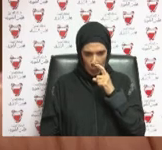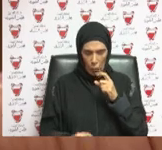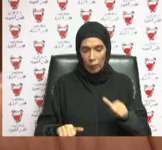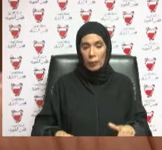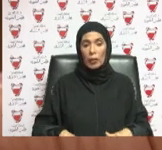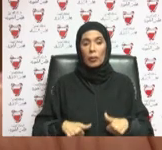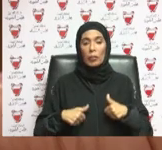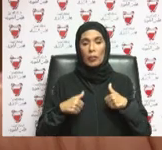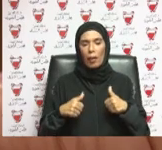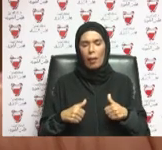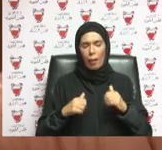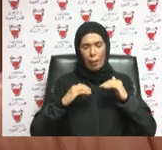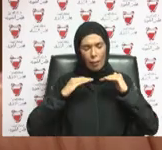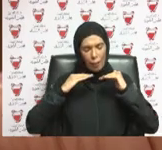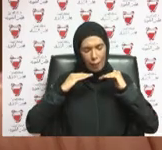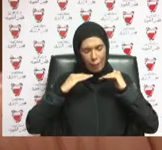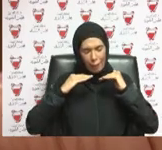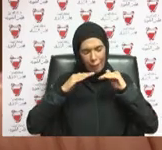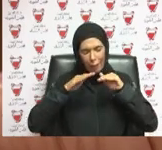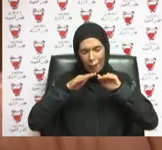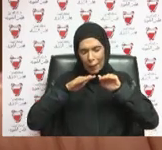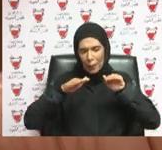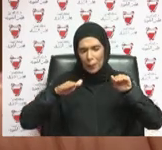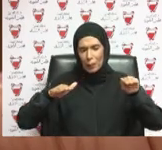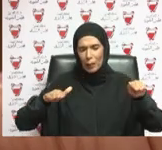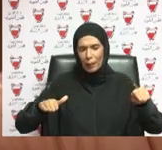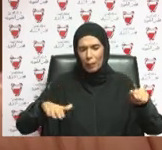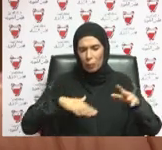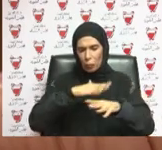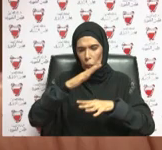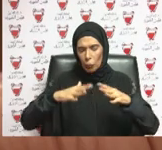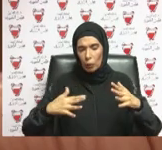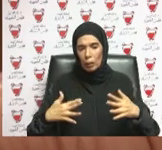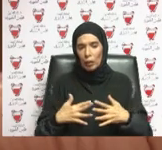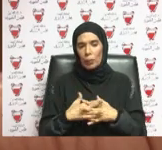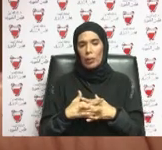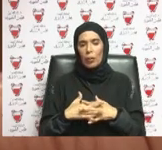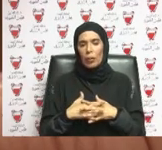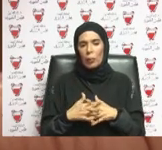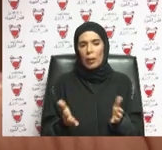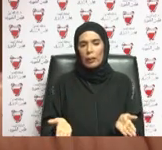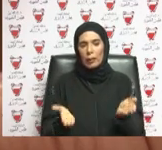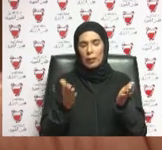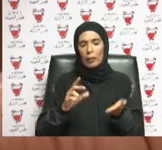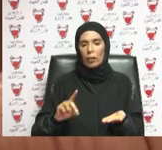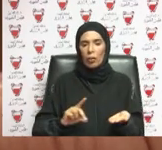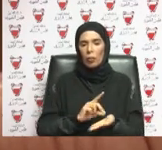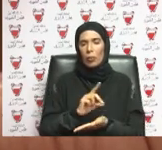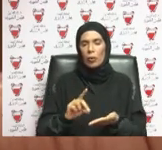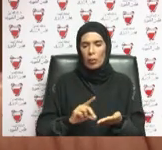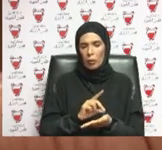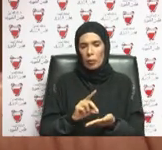حياته هادئة واختلطت فيه العناصر، وقد تنهض الطبيعة